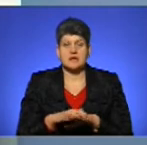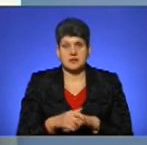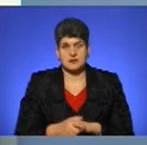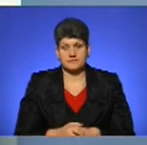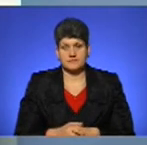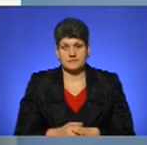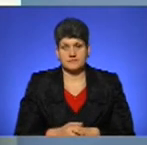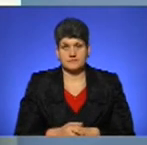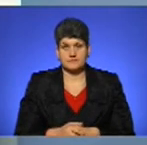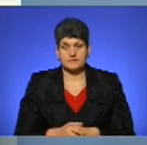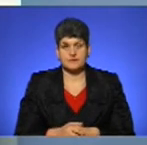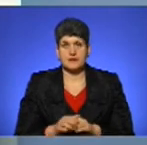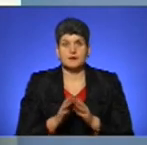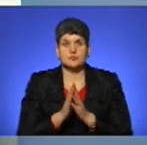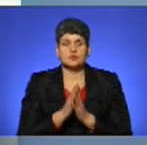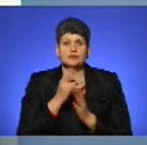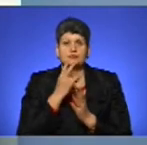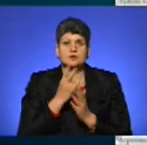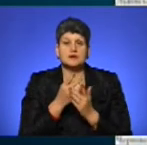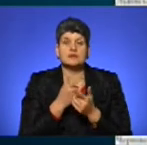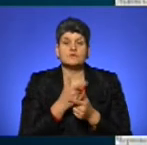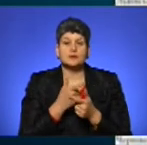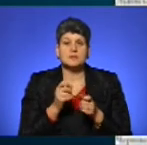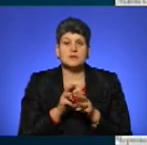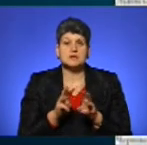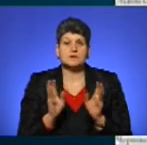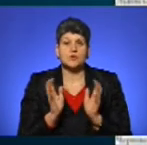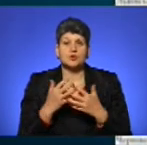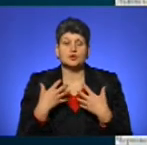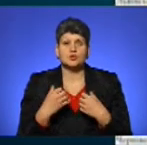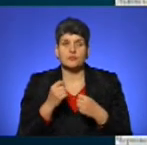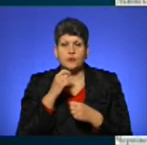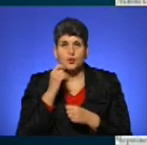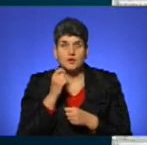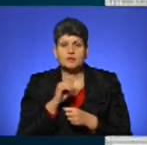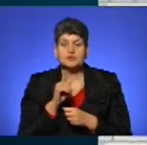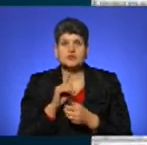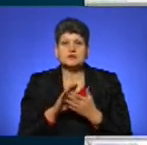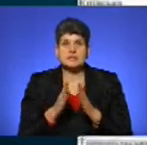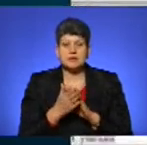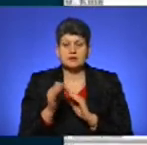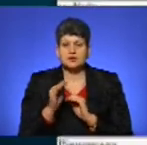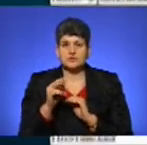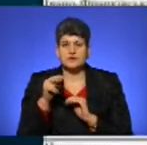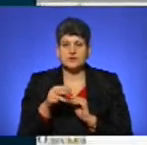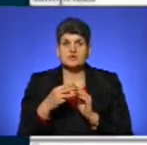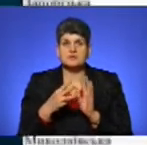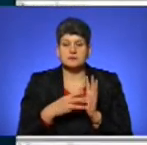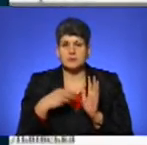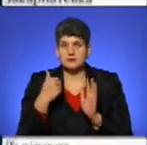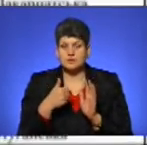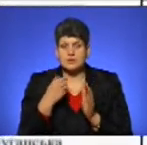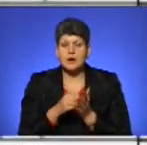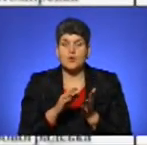Значить, прошу режисера вивести на екран інформацію Міністерства охорони здоров'я України, що станом на жовтень 2018 року на